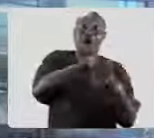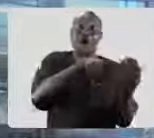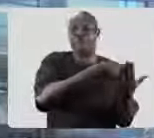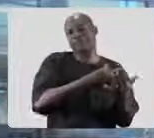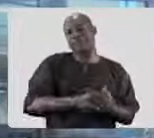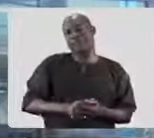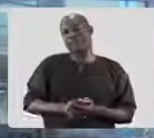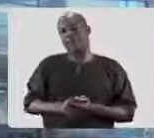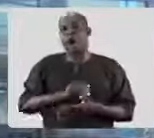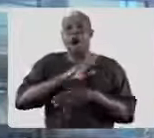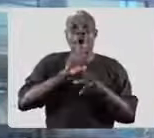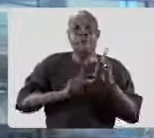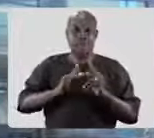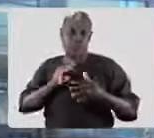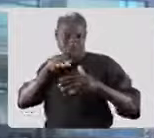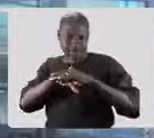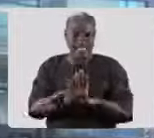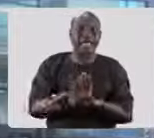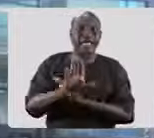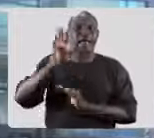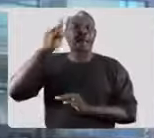nyina pese ye be join politics